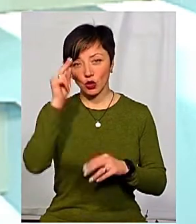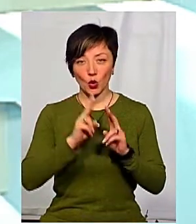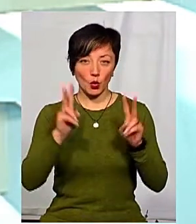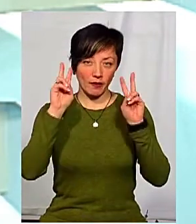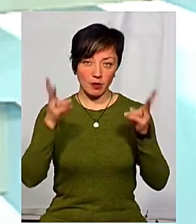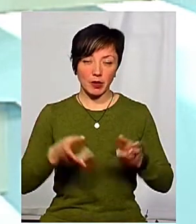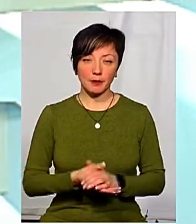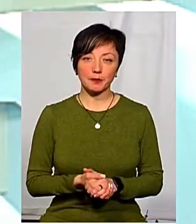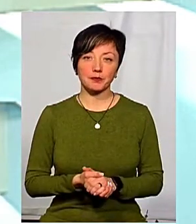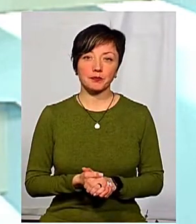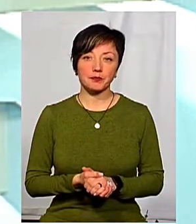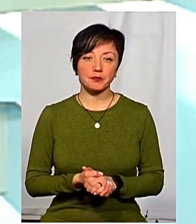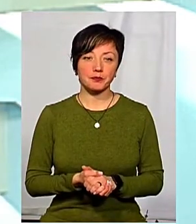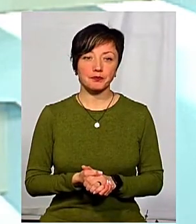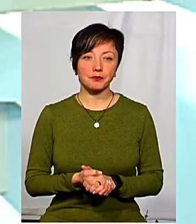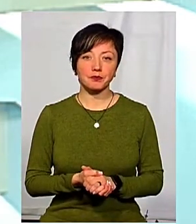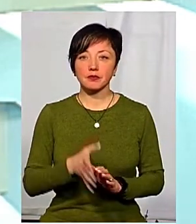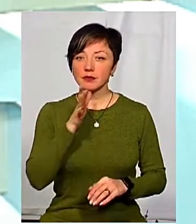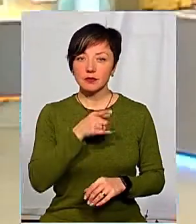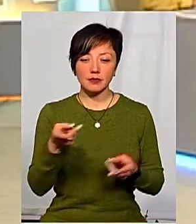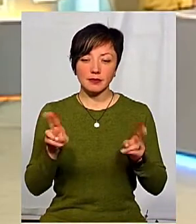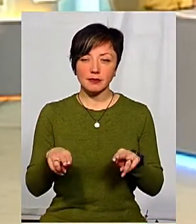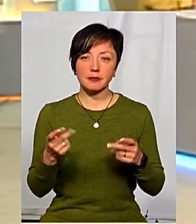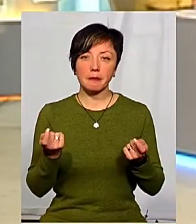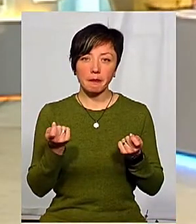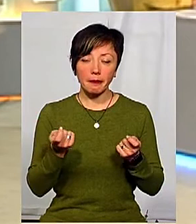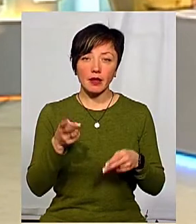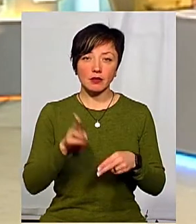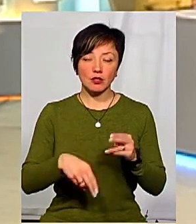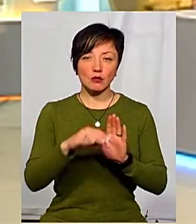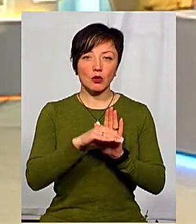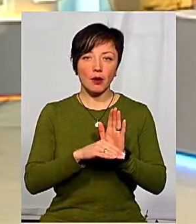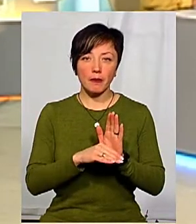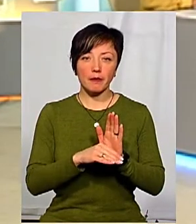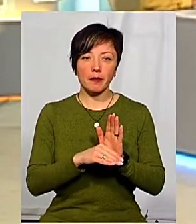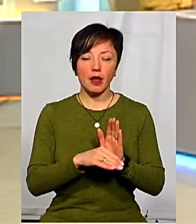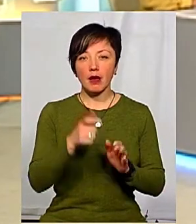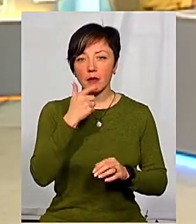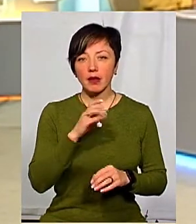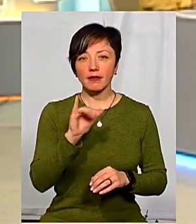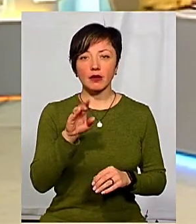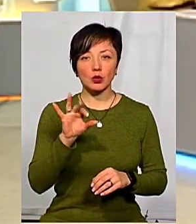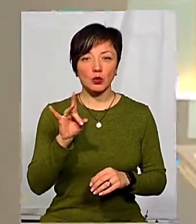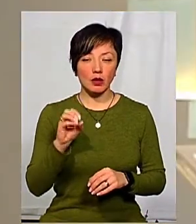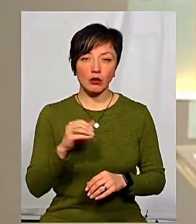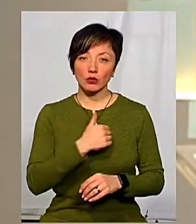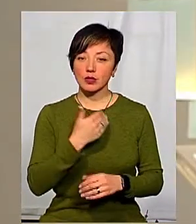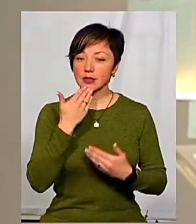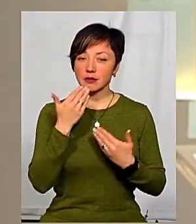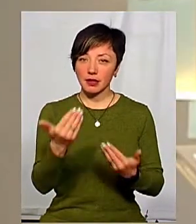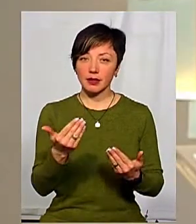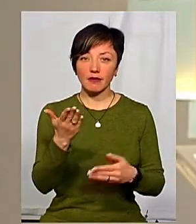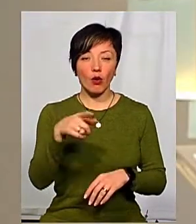вчитись, хто не вміє. Часу залишилось не так багато до завершення програми. Пане Вікторе, хочу вас запитати. Ви